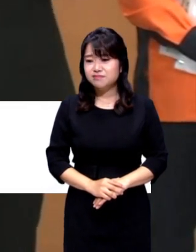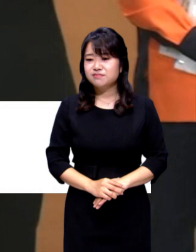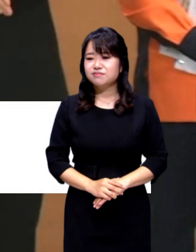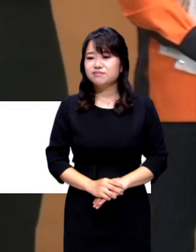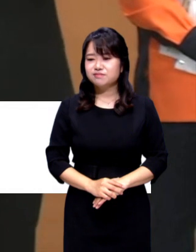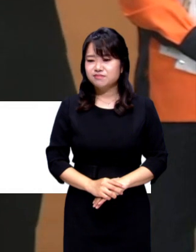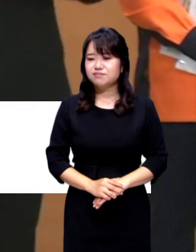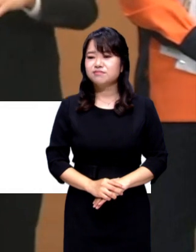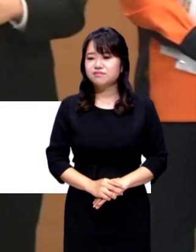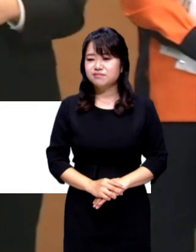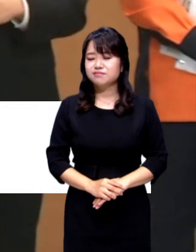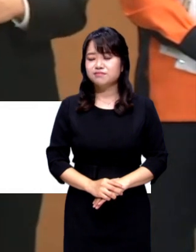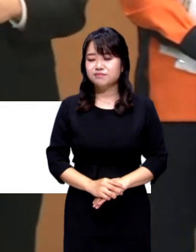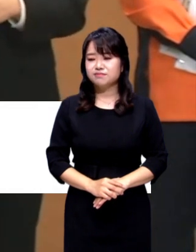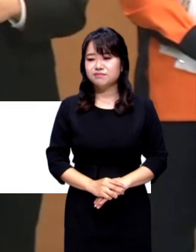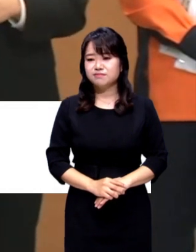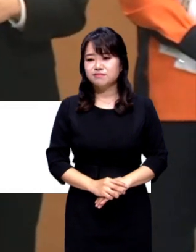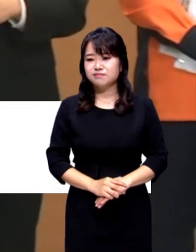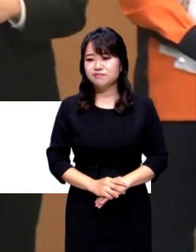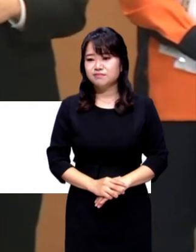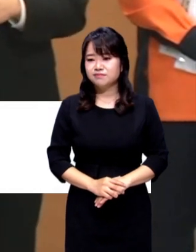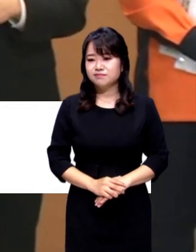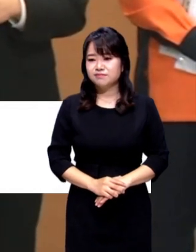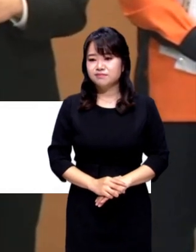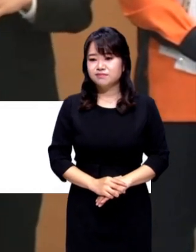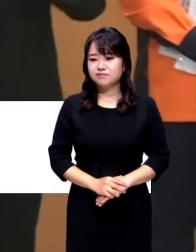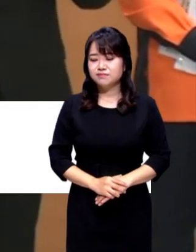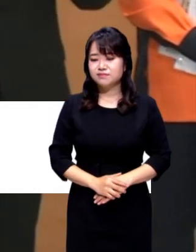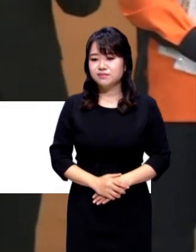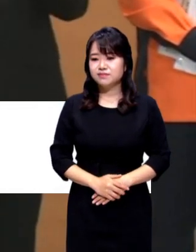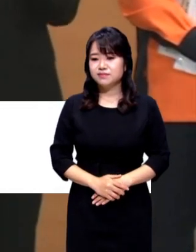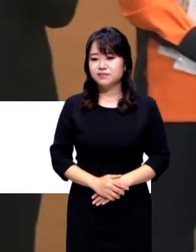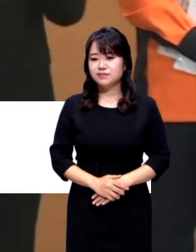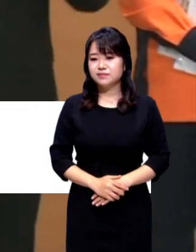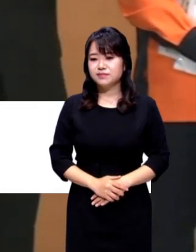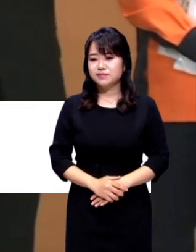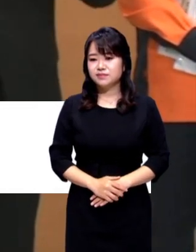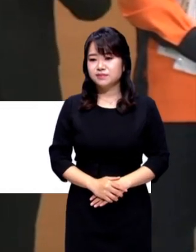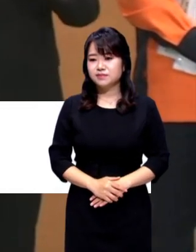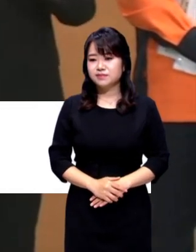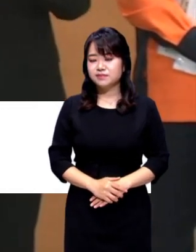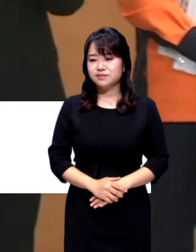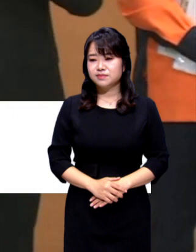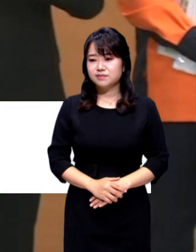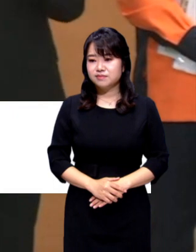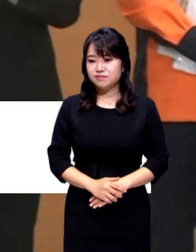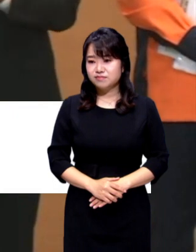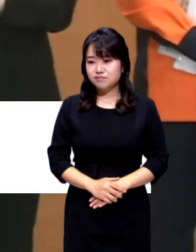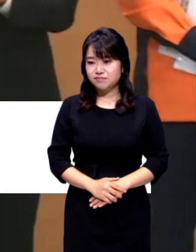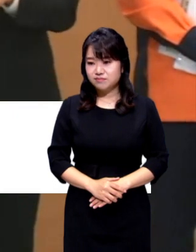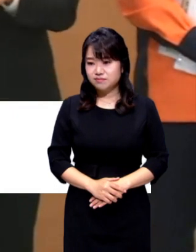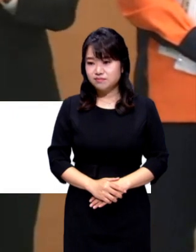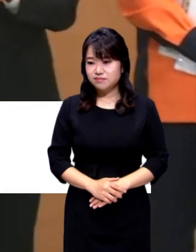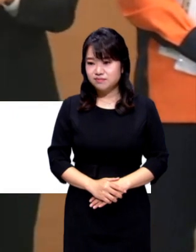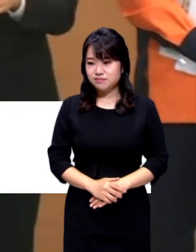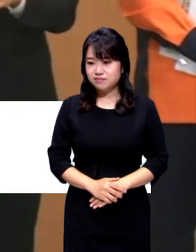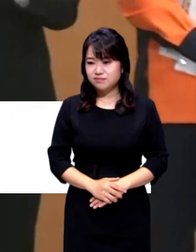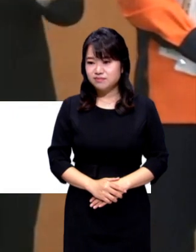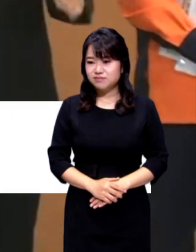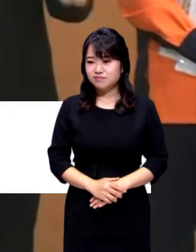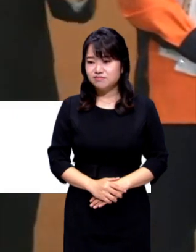되는 그런 상황이 발생해서 저희가 재차 또 재난문자 발송을 지시한 바가 있고요. 그래서 이제